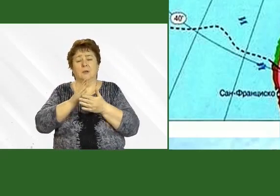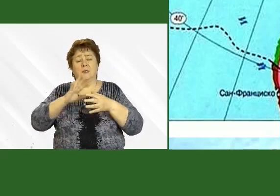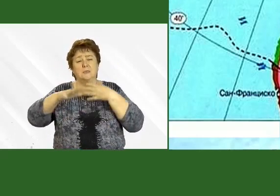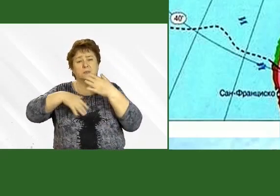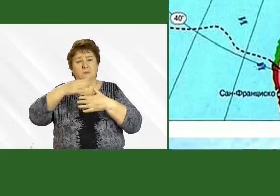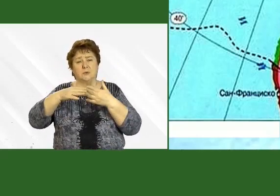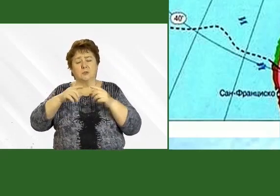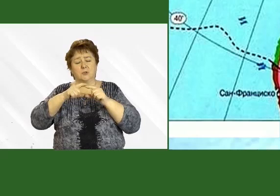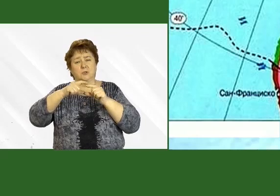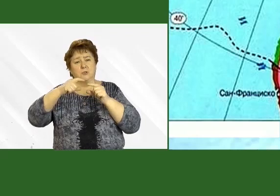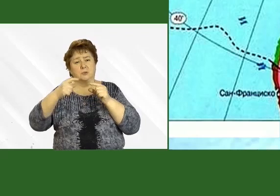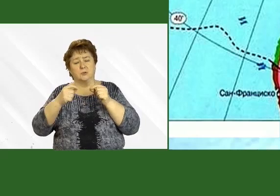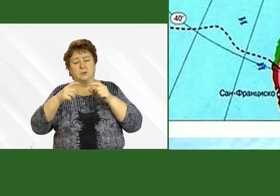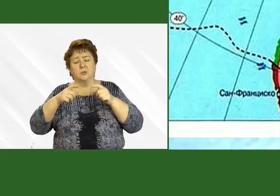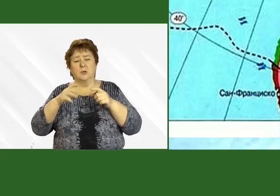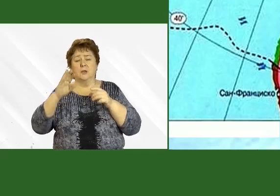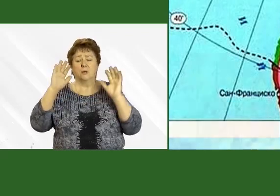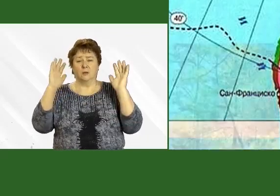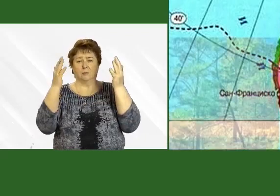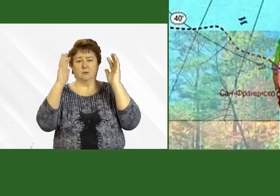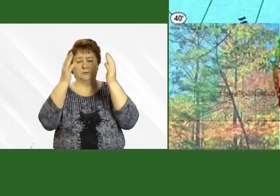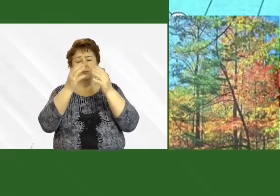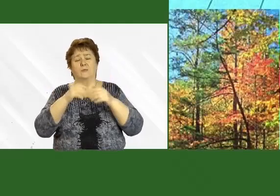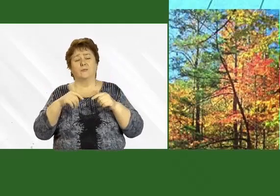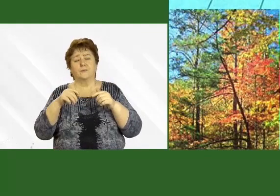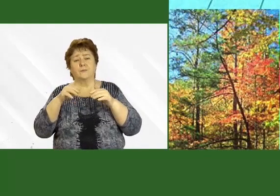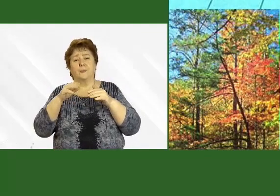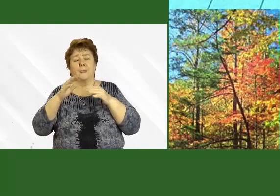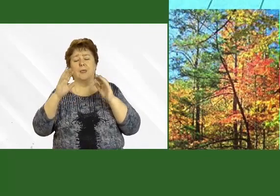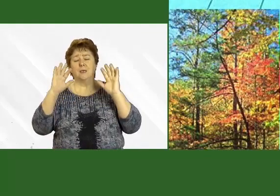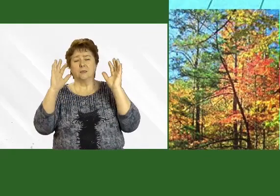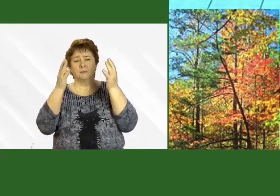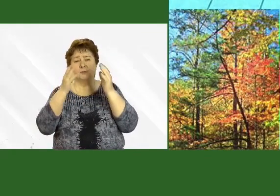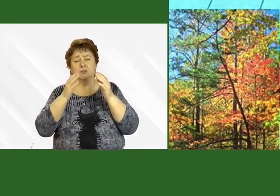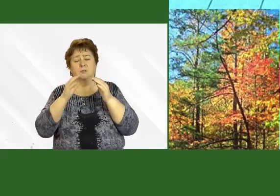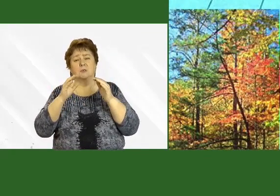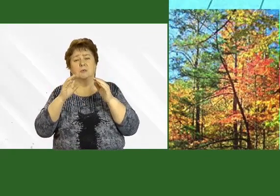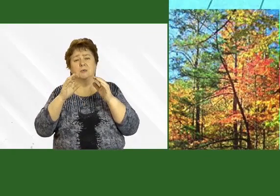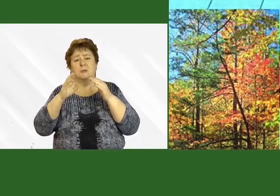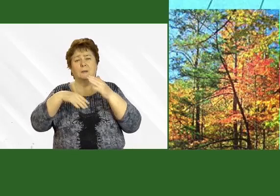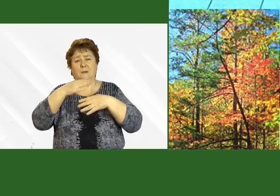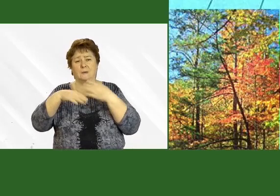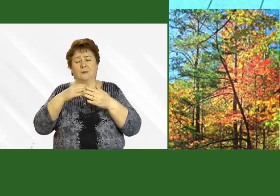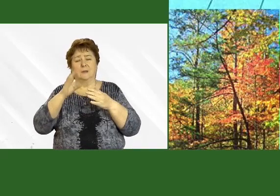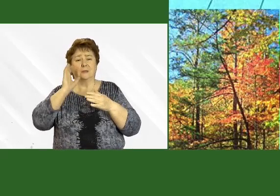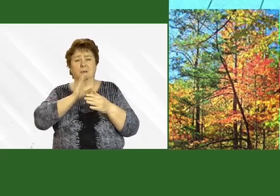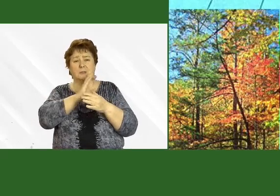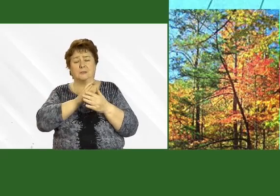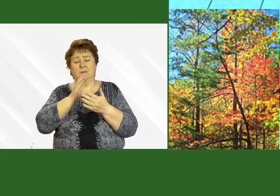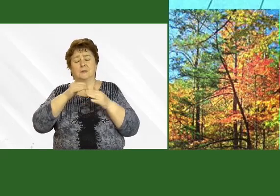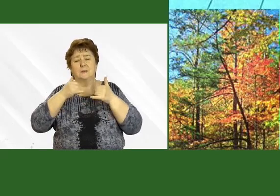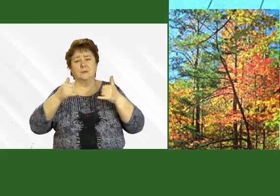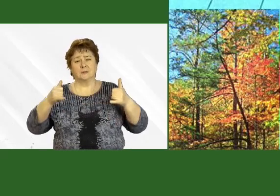и широколиственных лесов под смешанными лесами на севере распространены